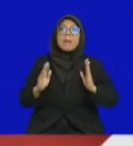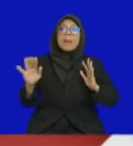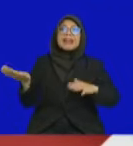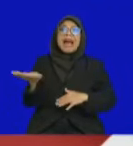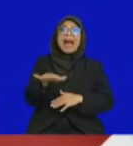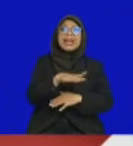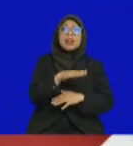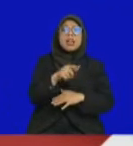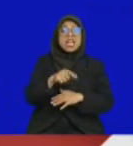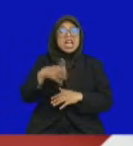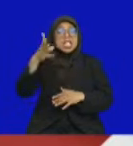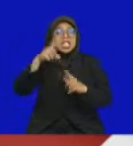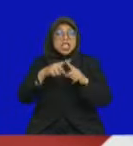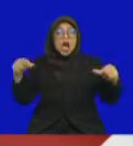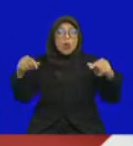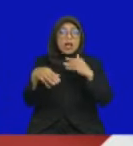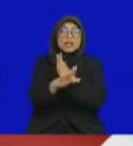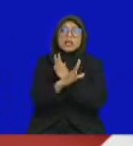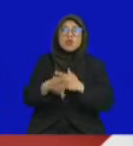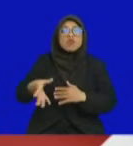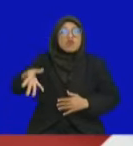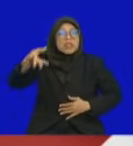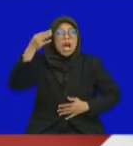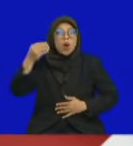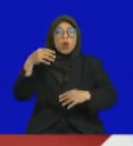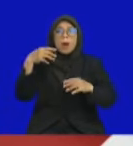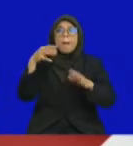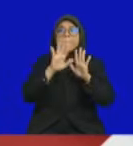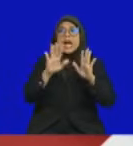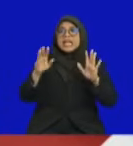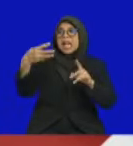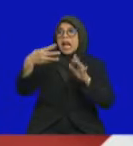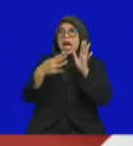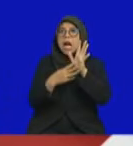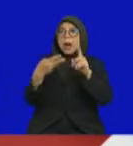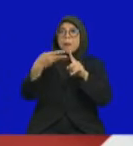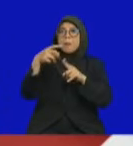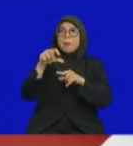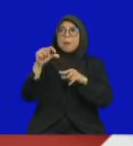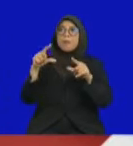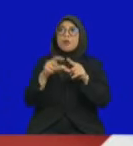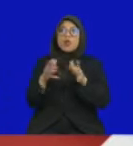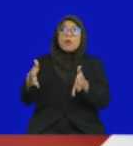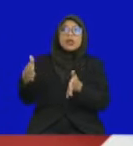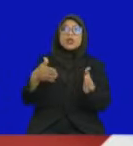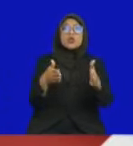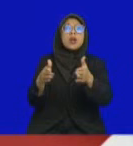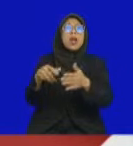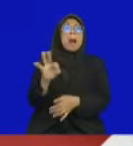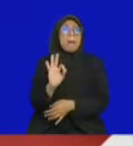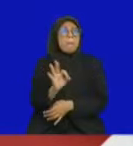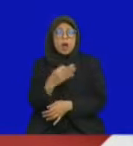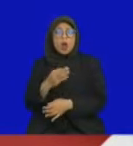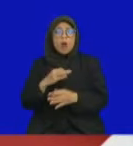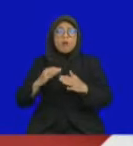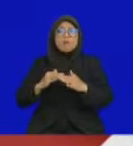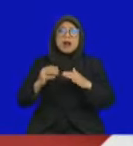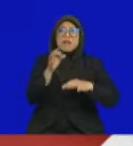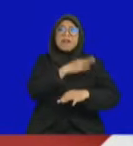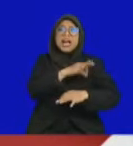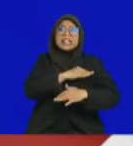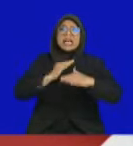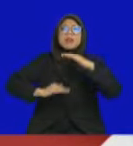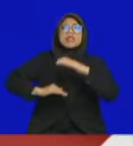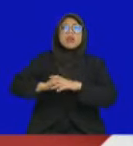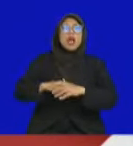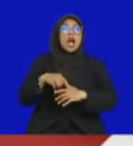tahu bahwa di Jawa Timur ini banyak Embung dan banyak sungai yang belum termanfaatkan dengan maksimal kalau itu bisa kita